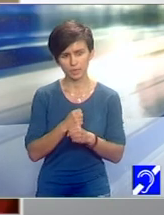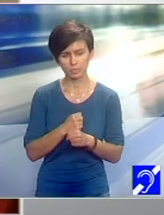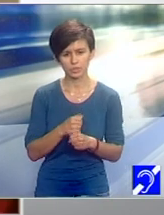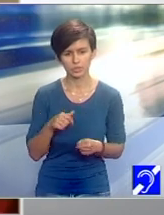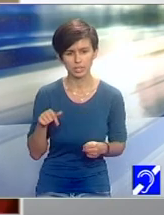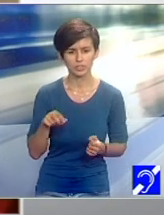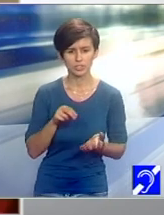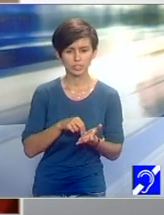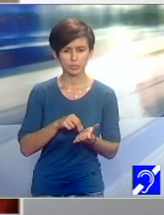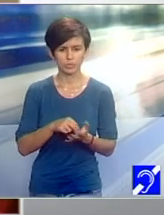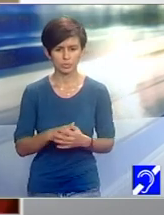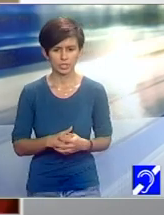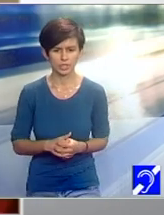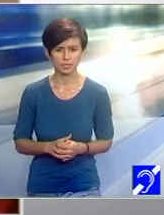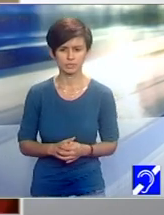propuneri.